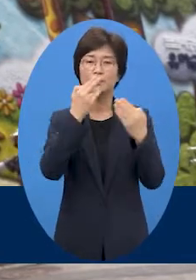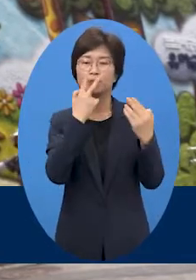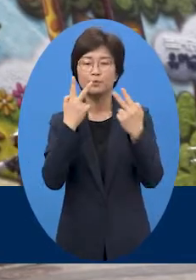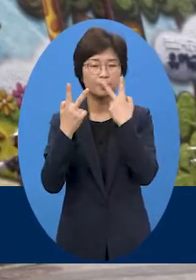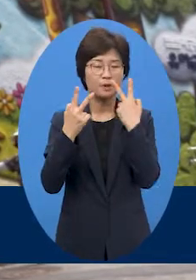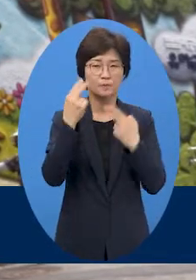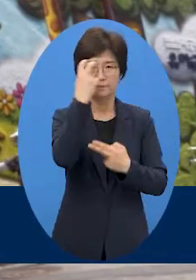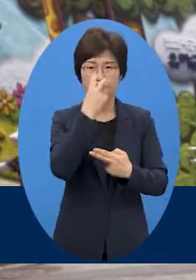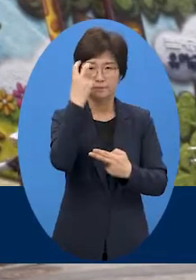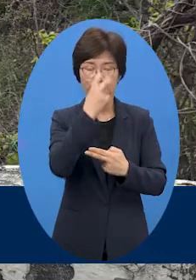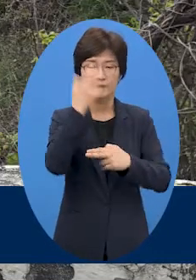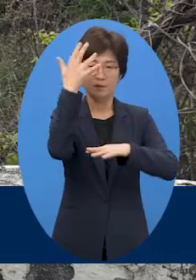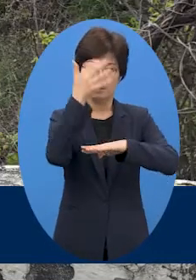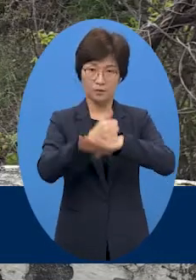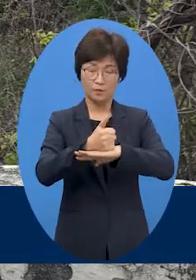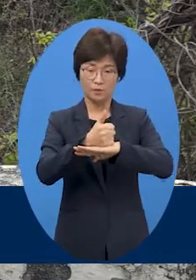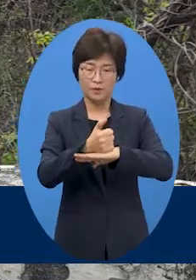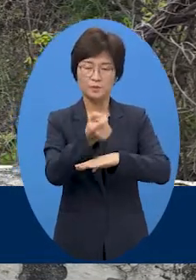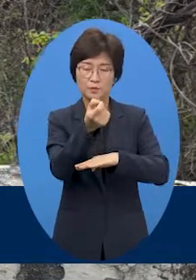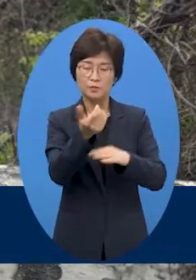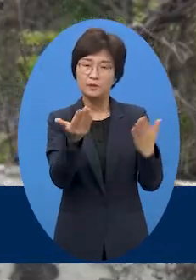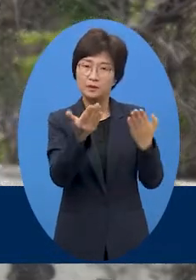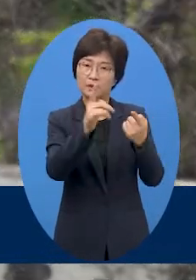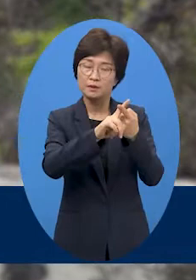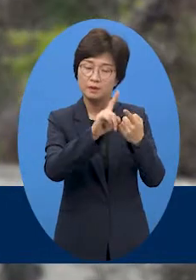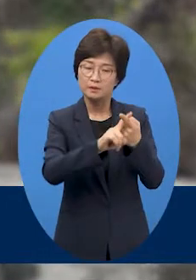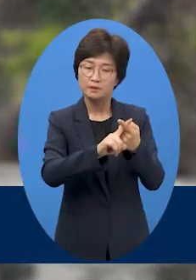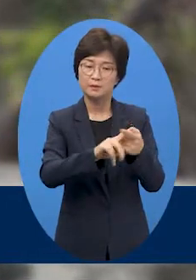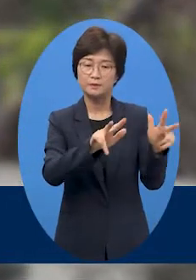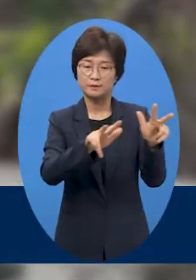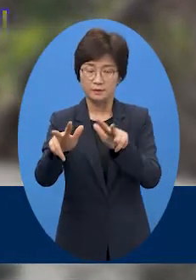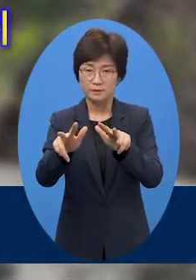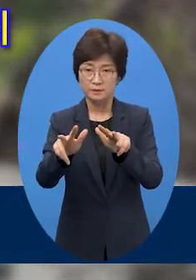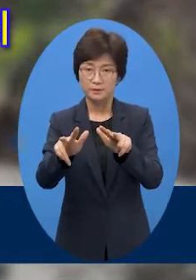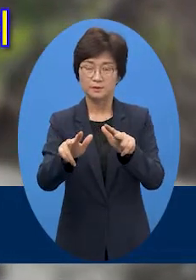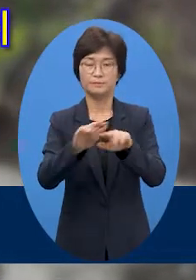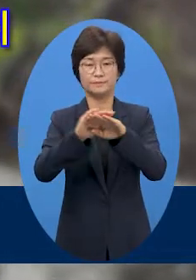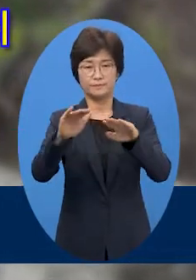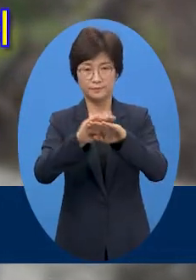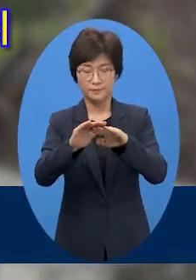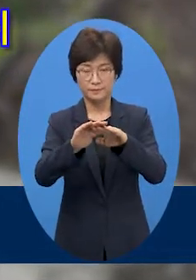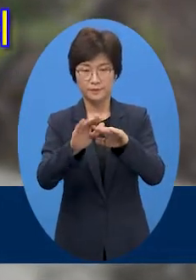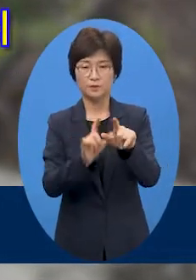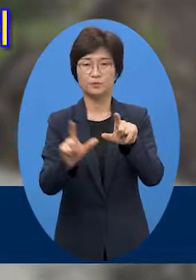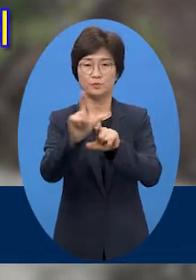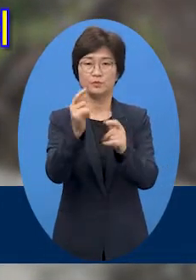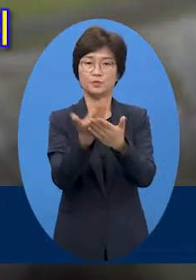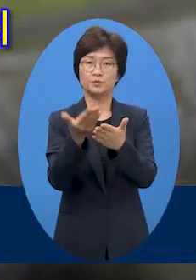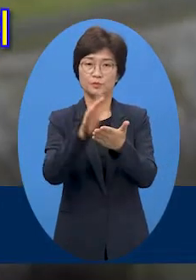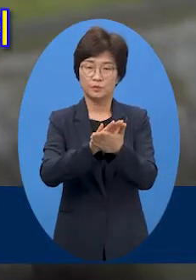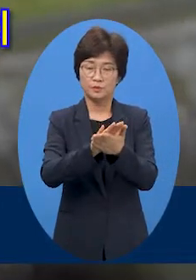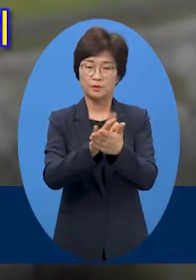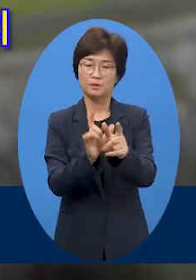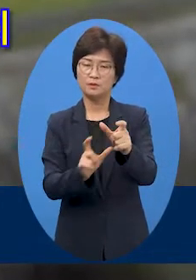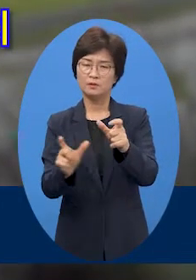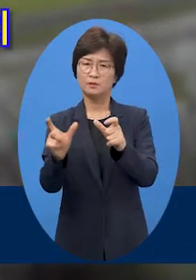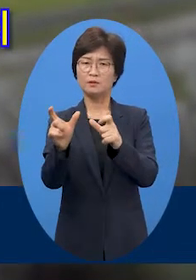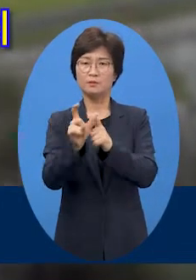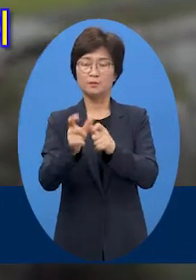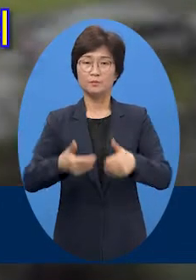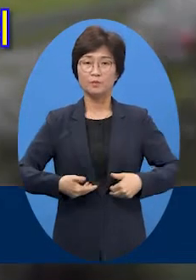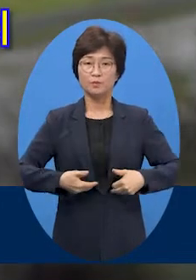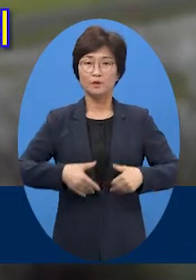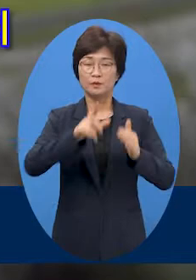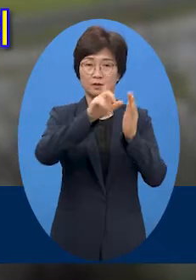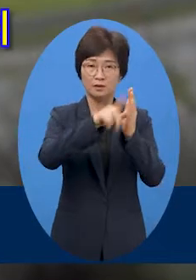등입니다 점검결과 경미한 사항은 현장에서 즉시 응급조치를 외의 보강 처리하고 별도의 추가